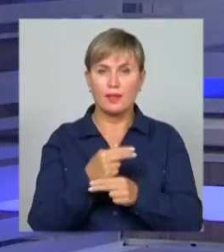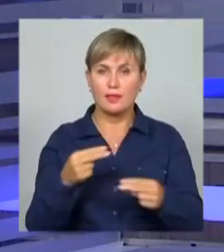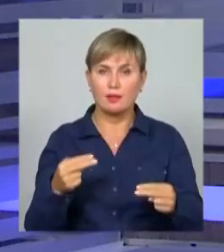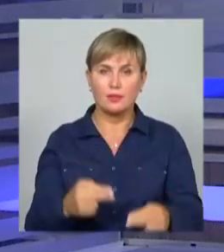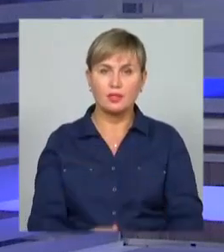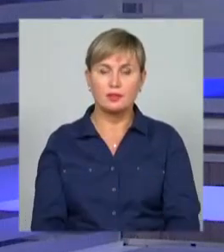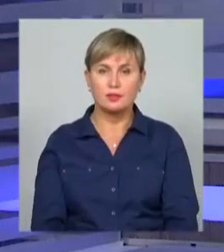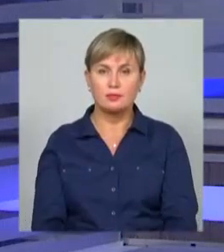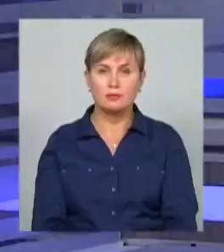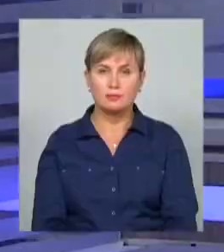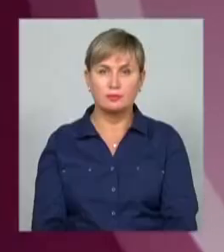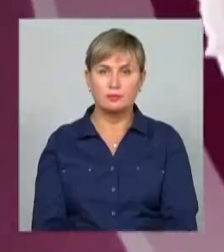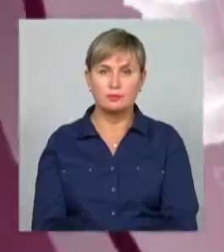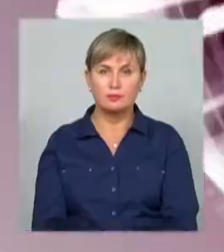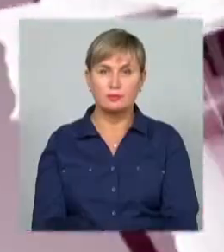часу.